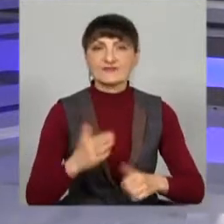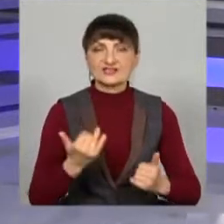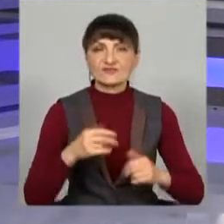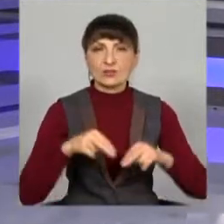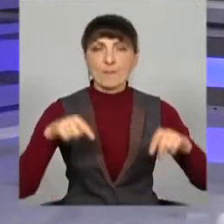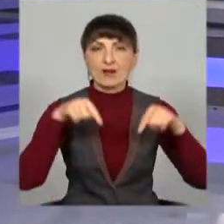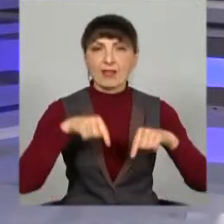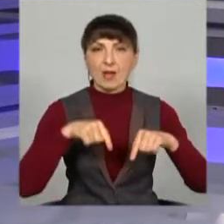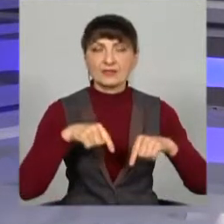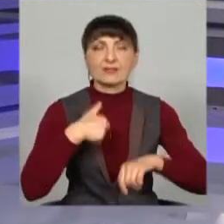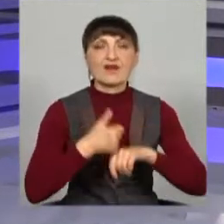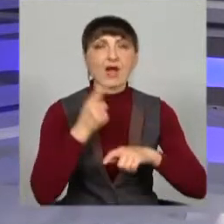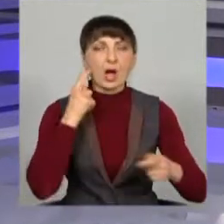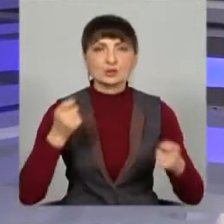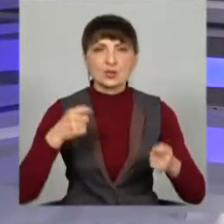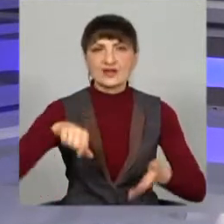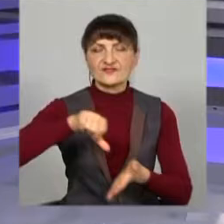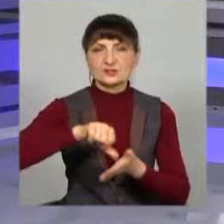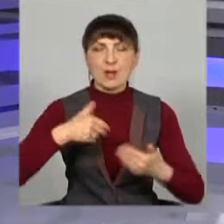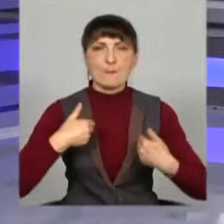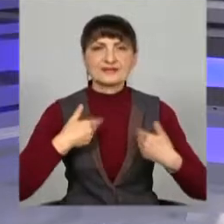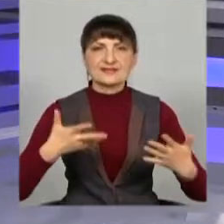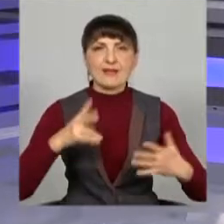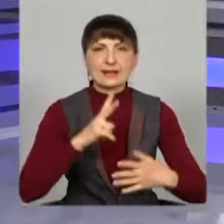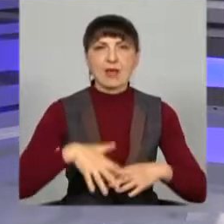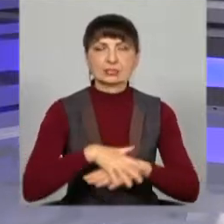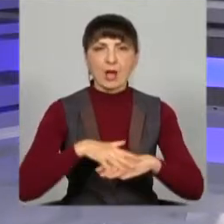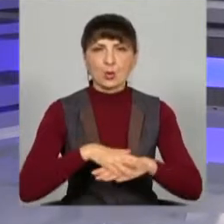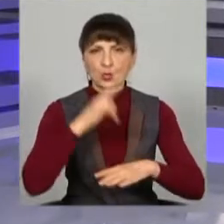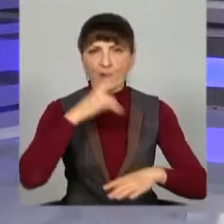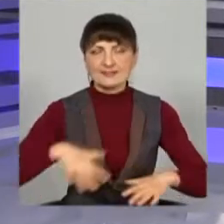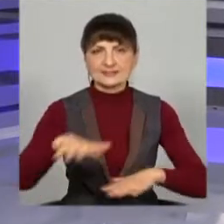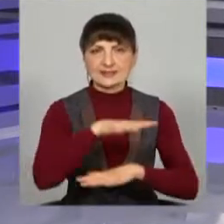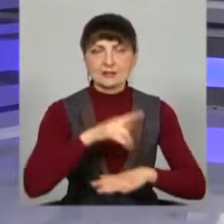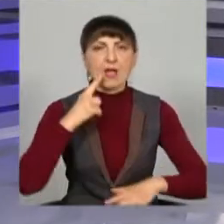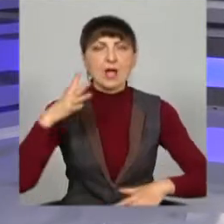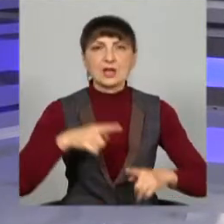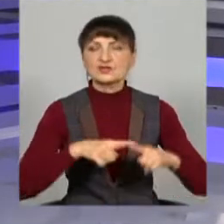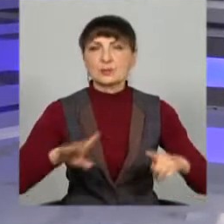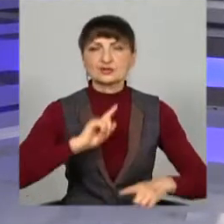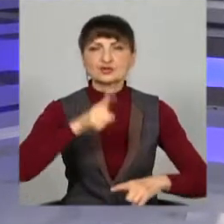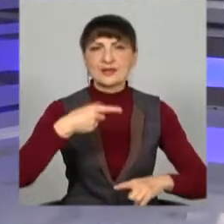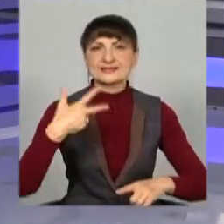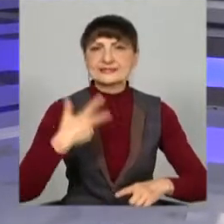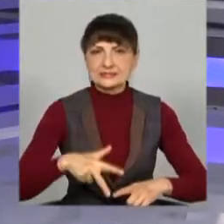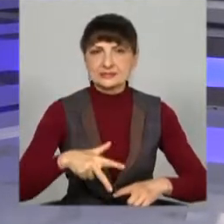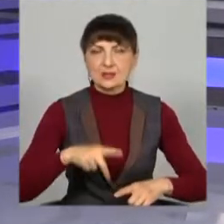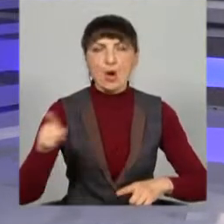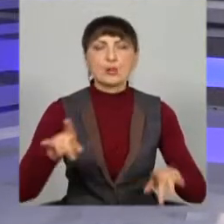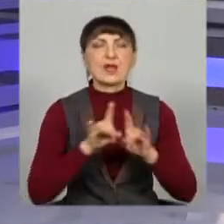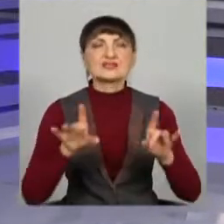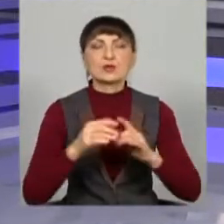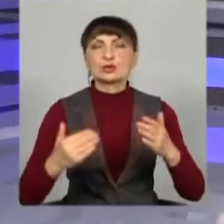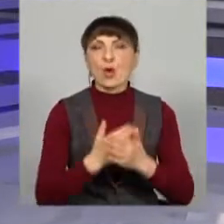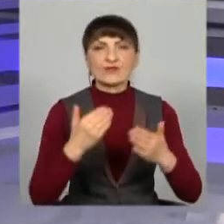парламента глава государства выступил с посланием народу Казахстана. Речь президента длилась почти полтора часа. За это время он озвучил